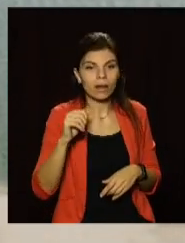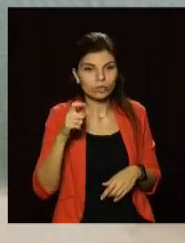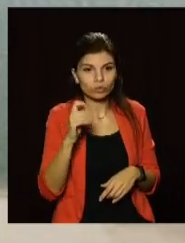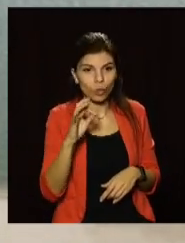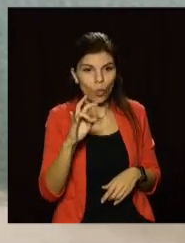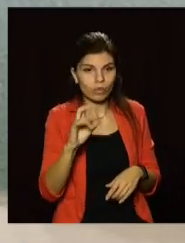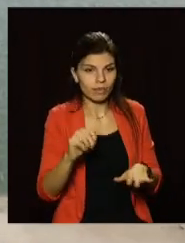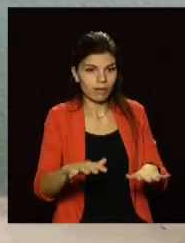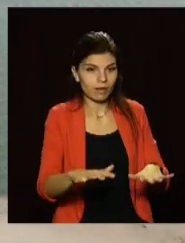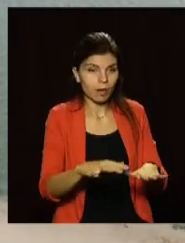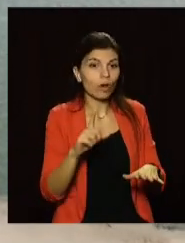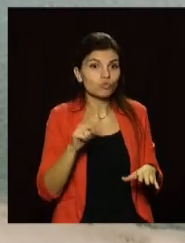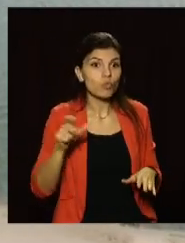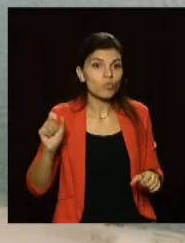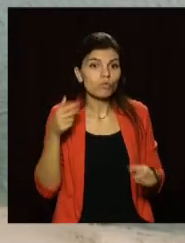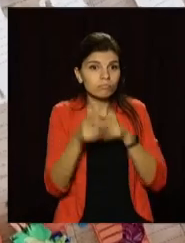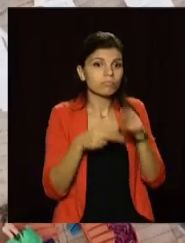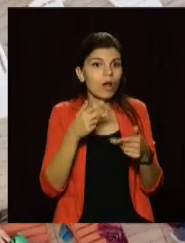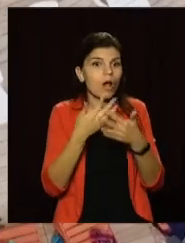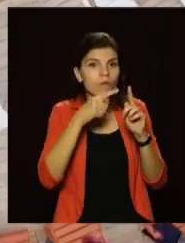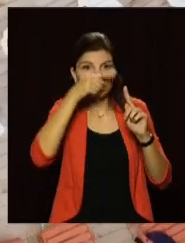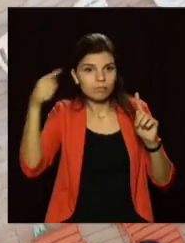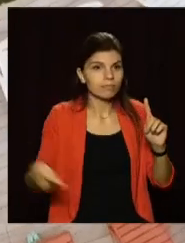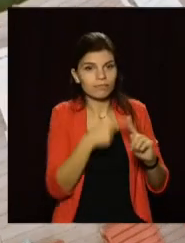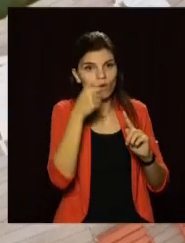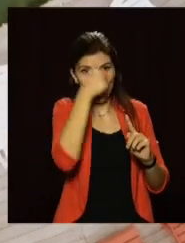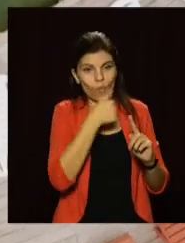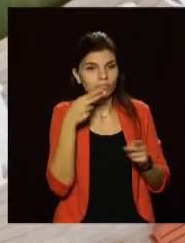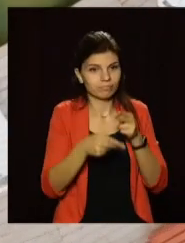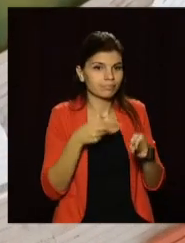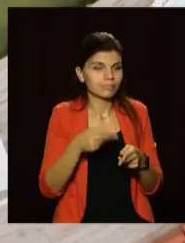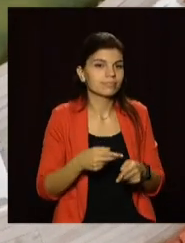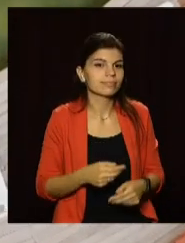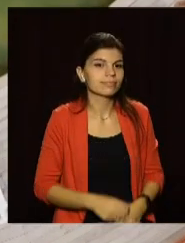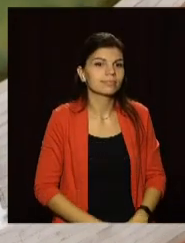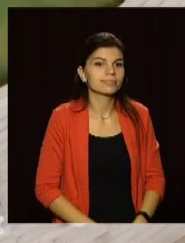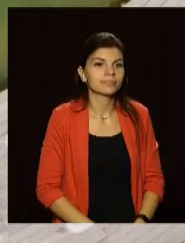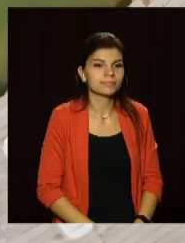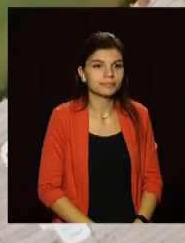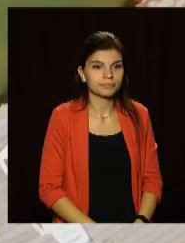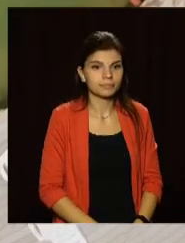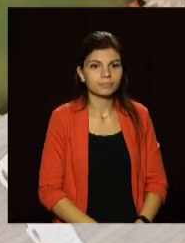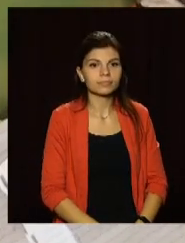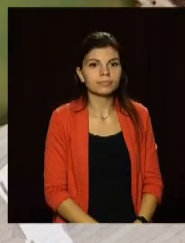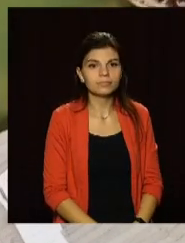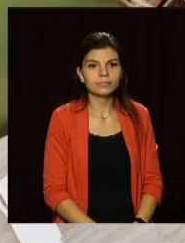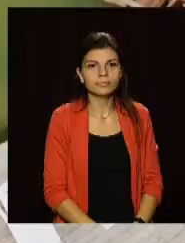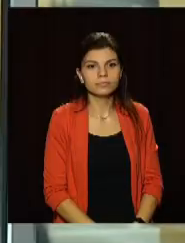могли оздоровлюватися протягом року. Вікторія Вахрушина, Євген Коденцов, Open News, телеканал